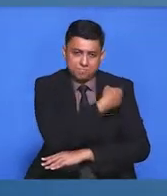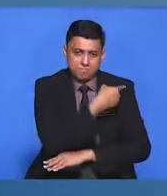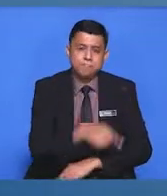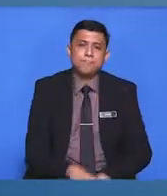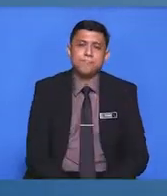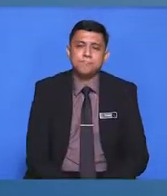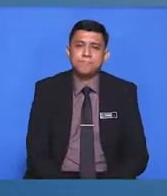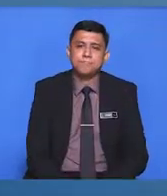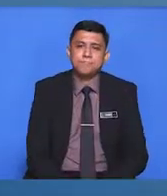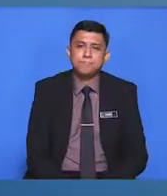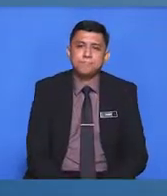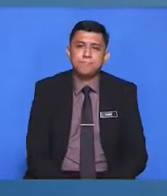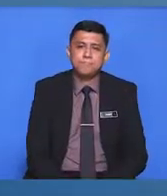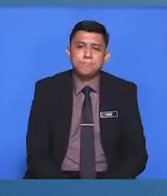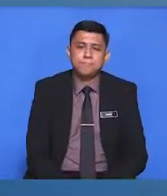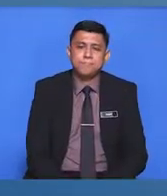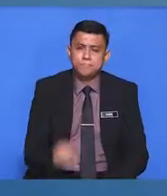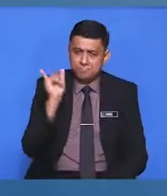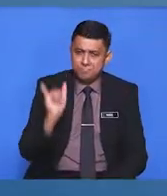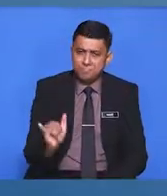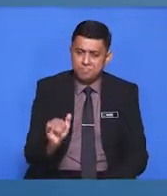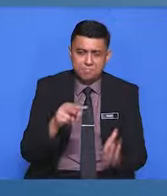yang mendefinisikan kita.